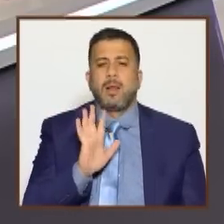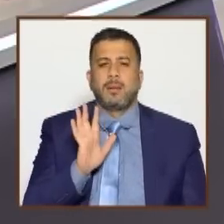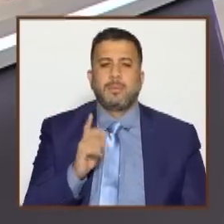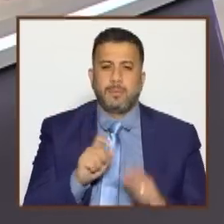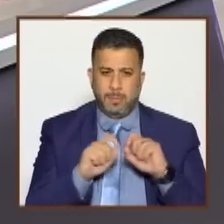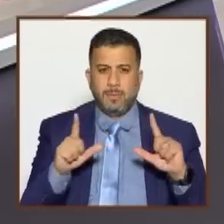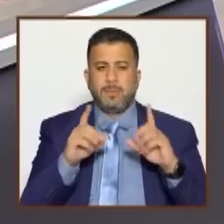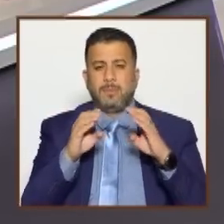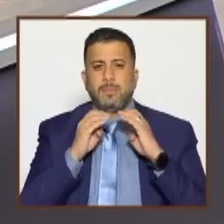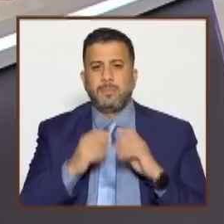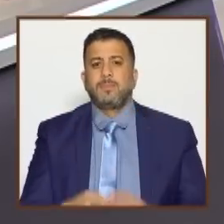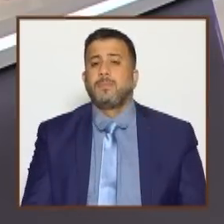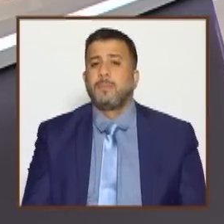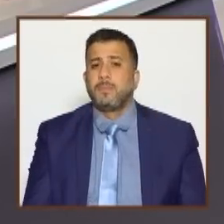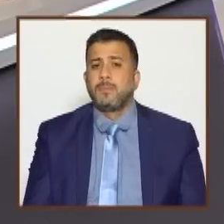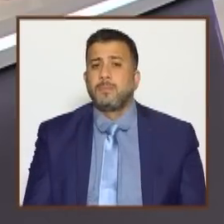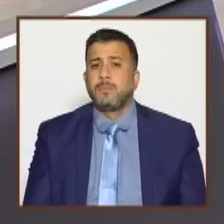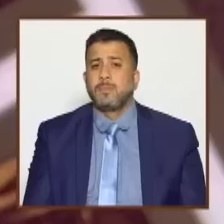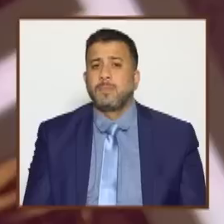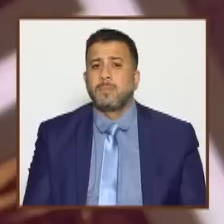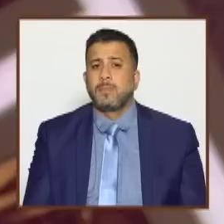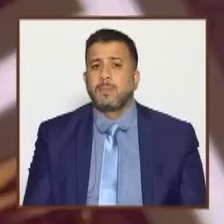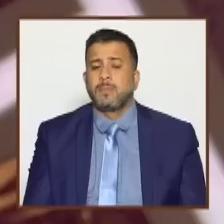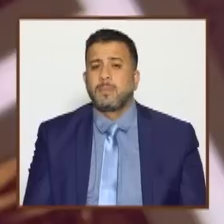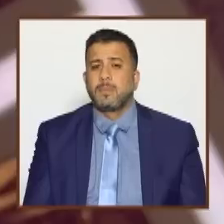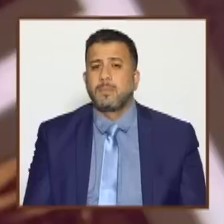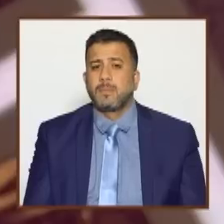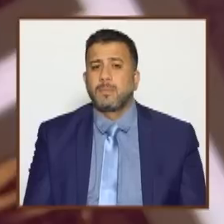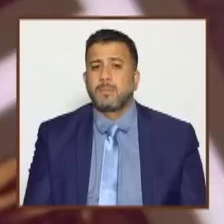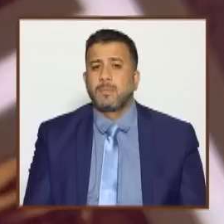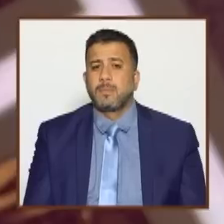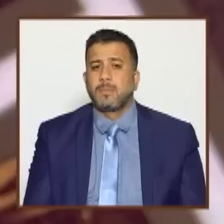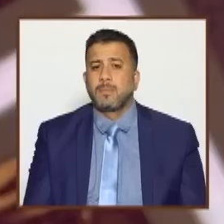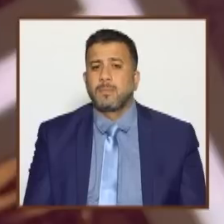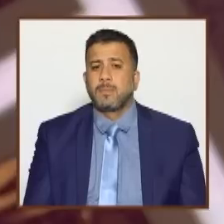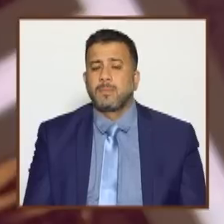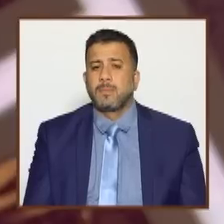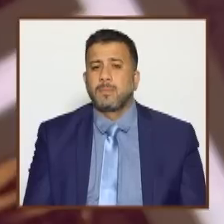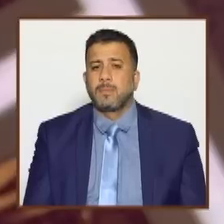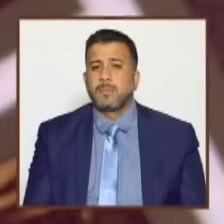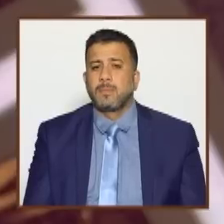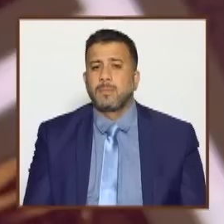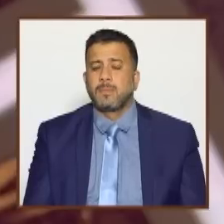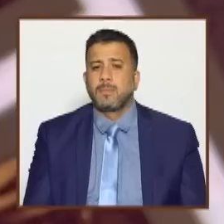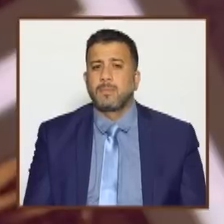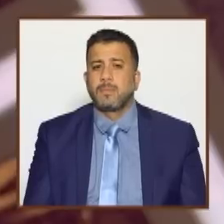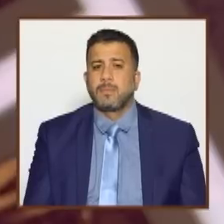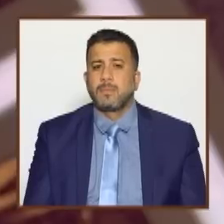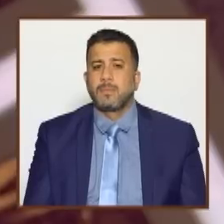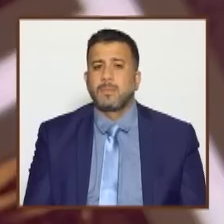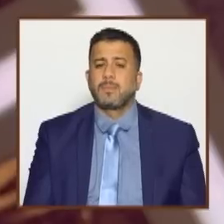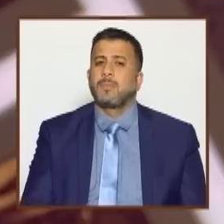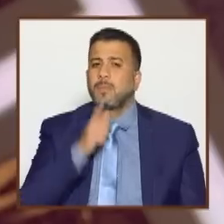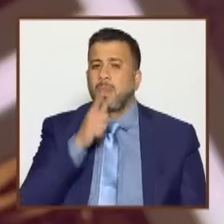تحكي لنا شوي عن الانبياء، شو صله القرابه بينهم المذكورين في القران الكريم؟